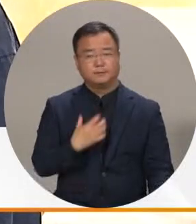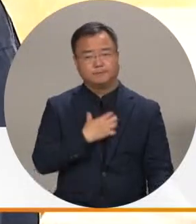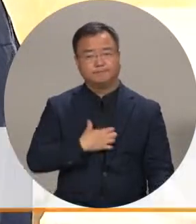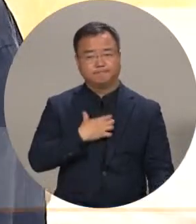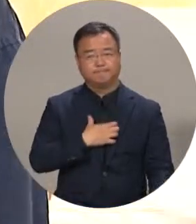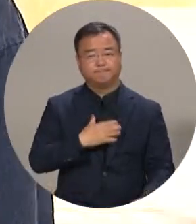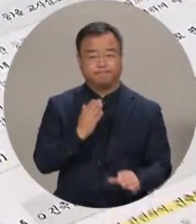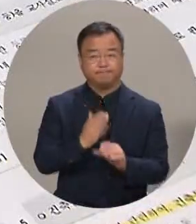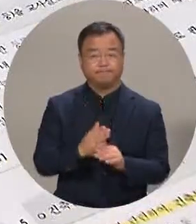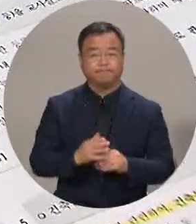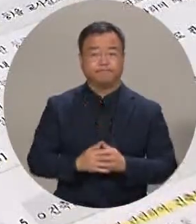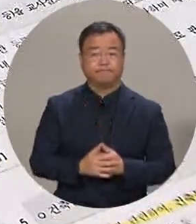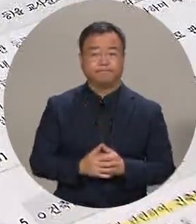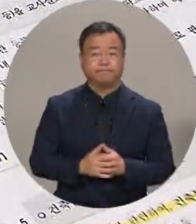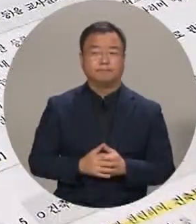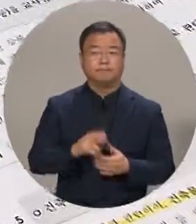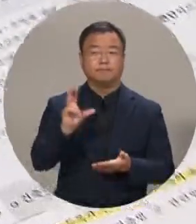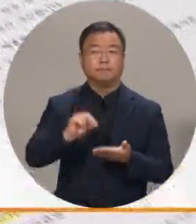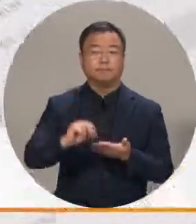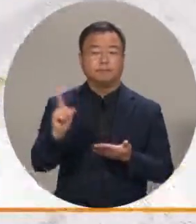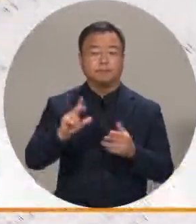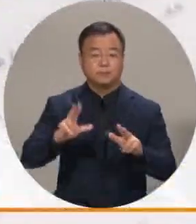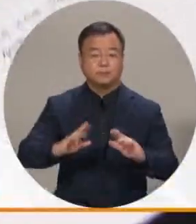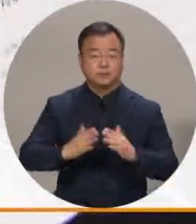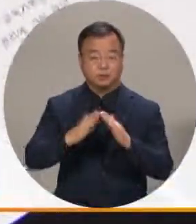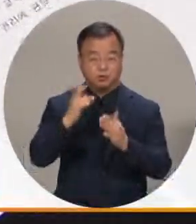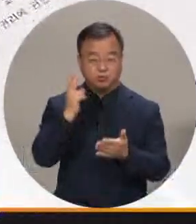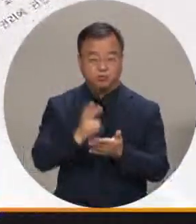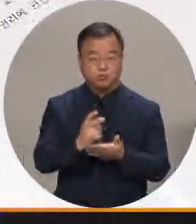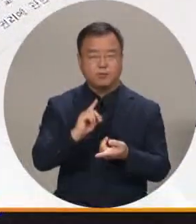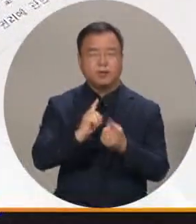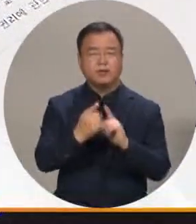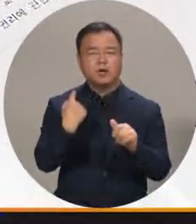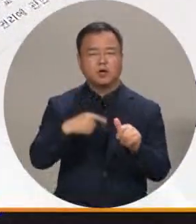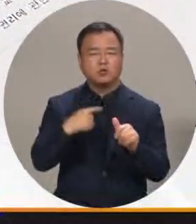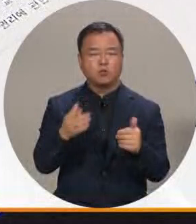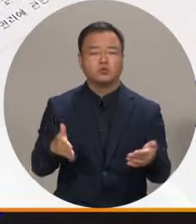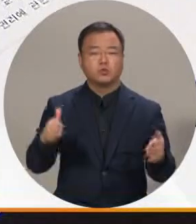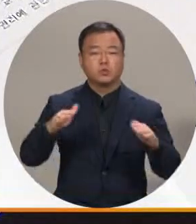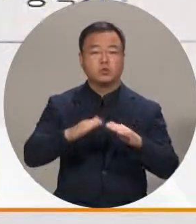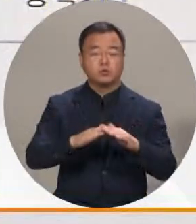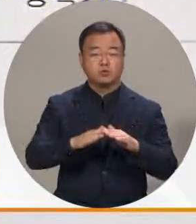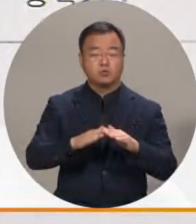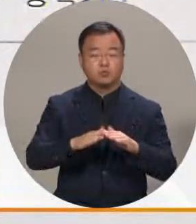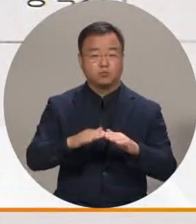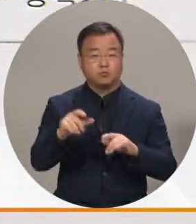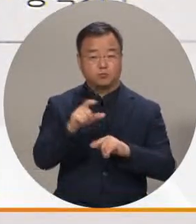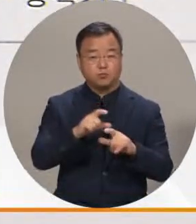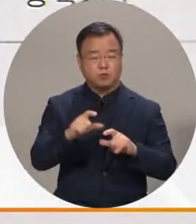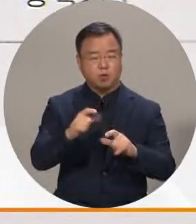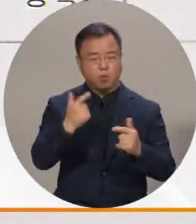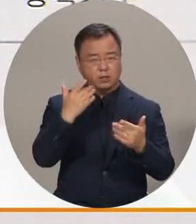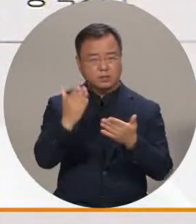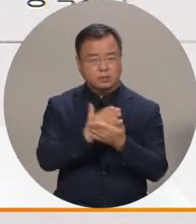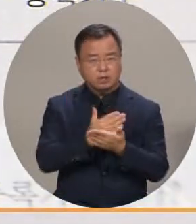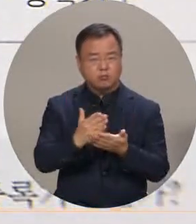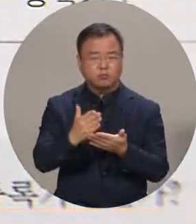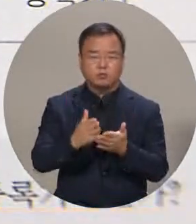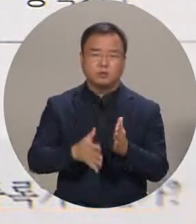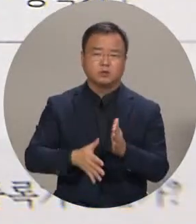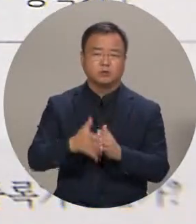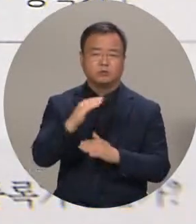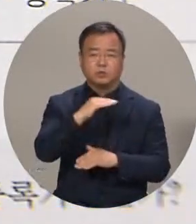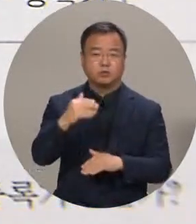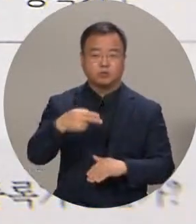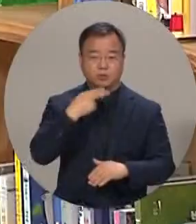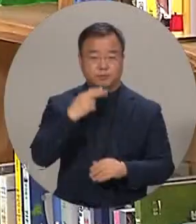거 같아요 문제는 현행 건축법에 이런 대한교육 기관을 정의할 수 있는 건축물 용도 기준이 따로 없다는 겁니다